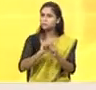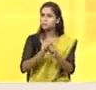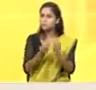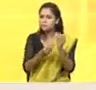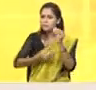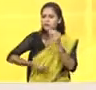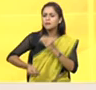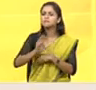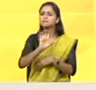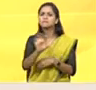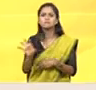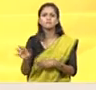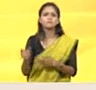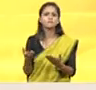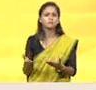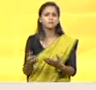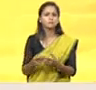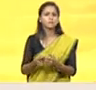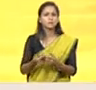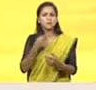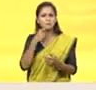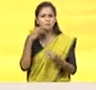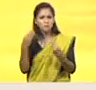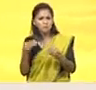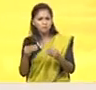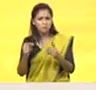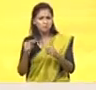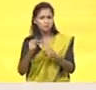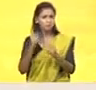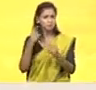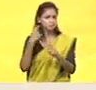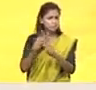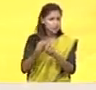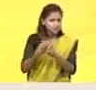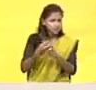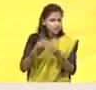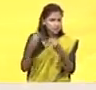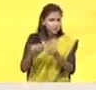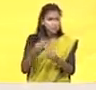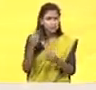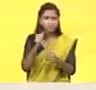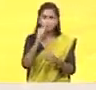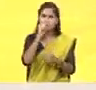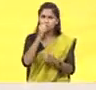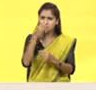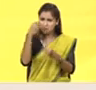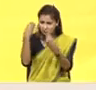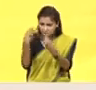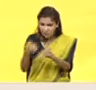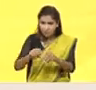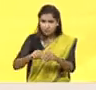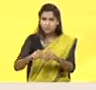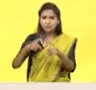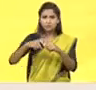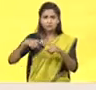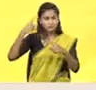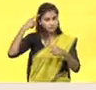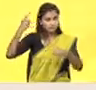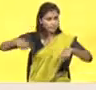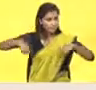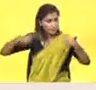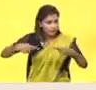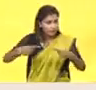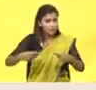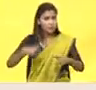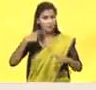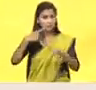के क्षेत्रों से प्लास्टिक वेस्ट, इस्तेमाल की हुई बॉटल्स, टायर्स